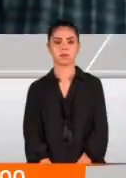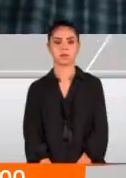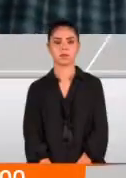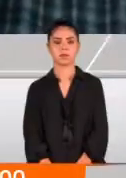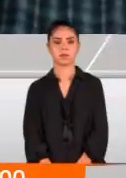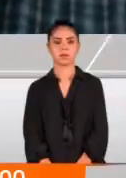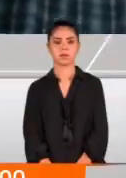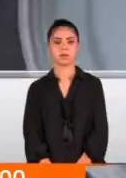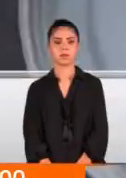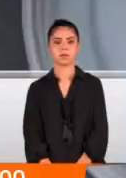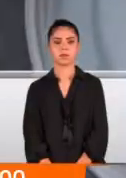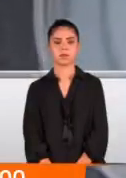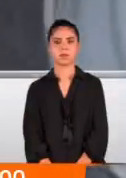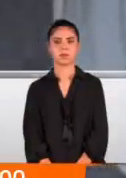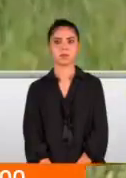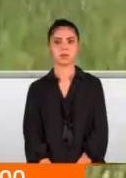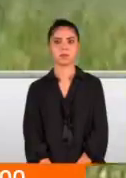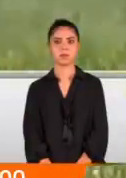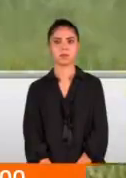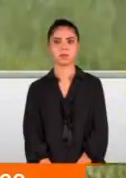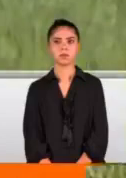sıkıyorlarmış hasattan belli bir süre önce.